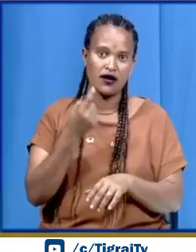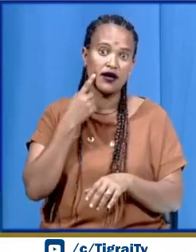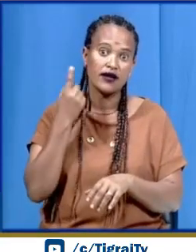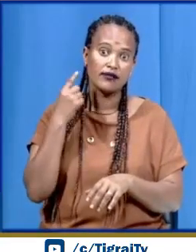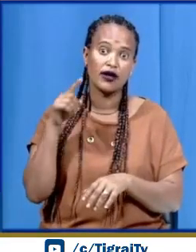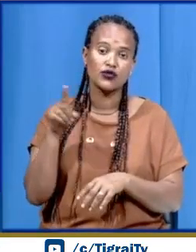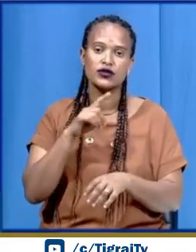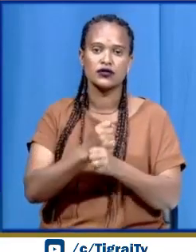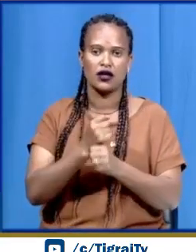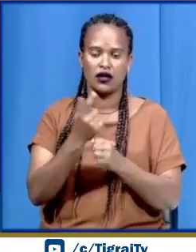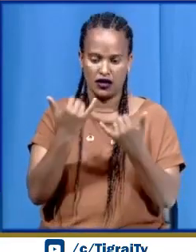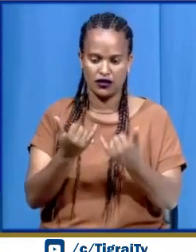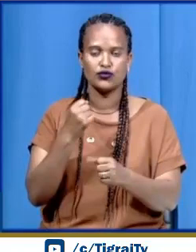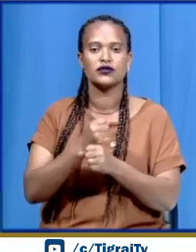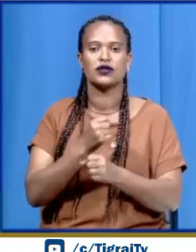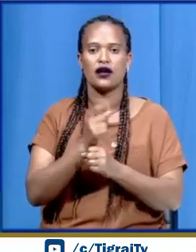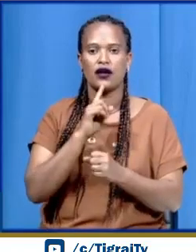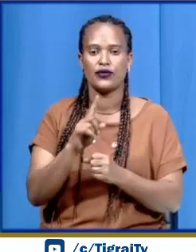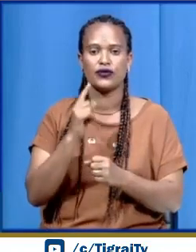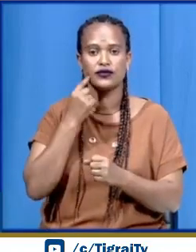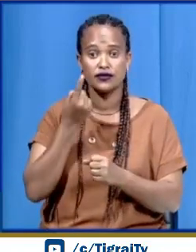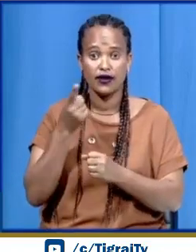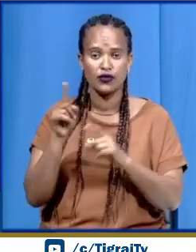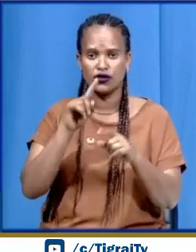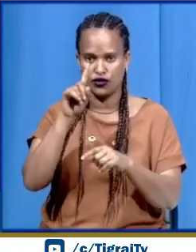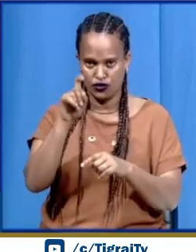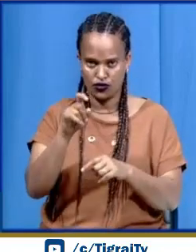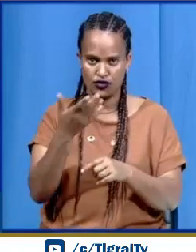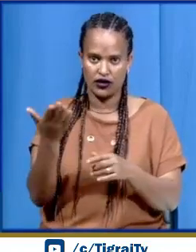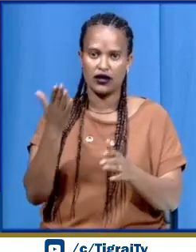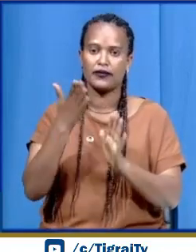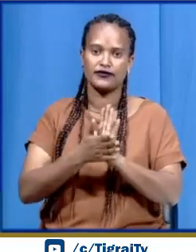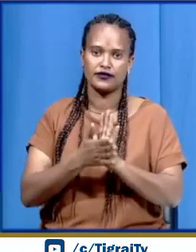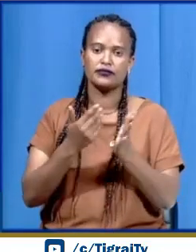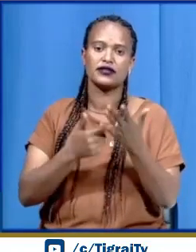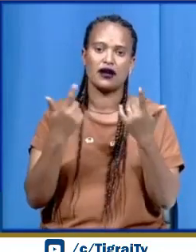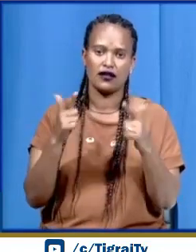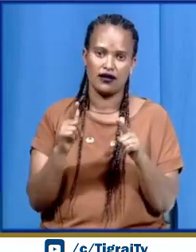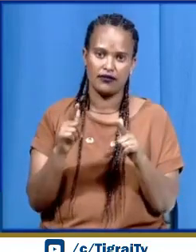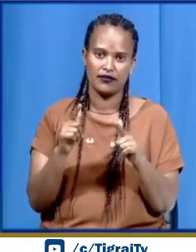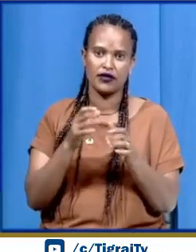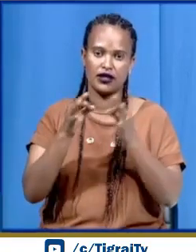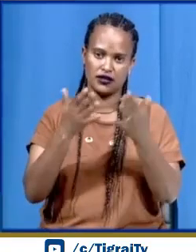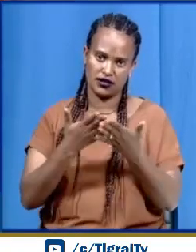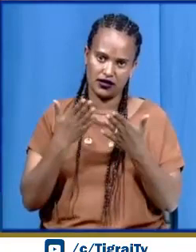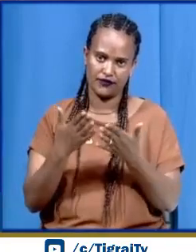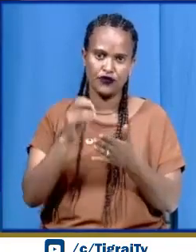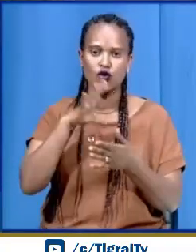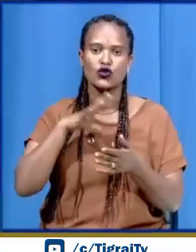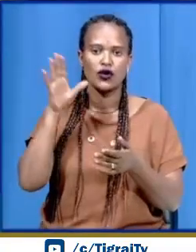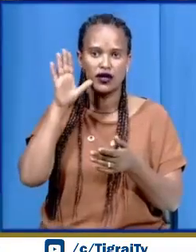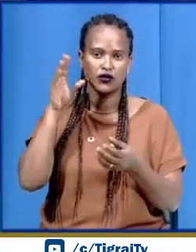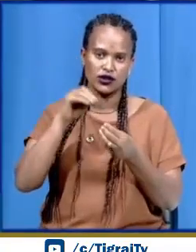እውን ስራሕናዩ ናይ ሒዙ እውን ስራሕናዩ ፅባሕ እውን ንሕቶቶ ነገር ከም ንፍፅን በዘጋጠሚ እዚ ክገልፅ ይደሊ ወይዘሮ